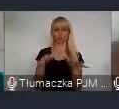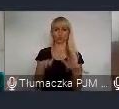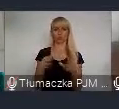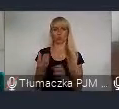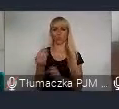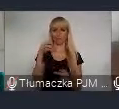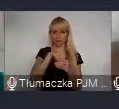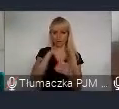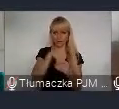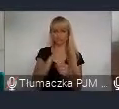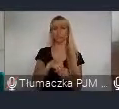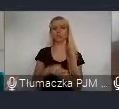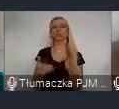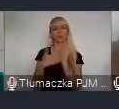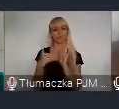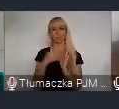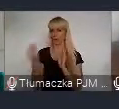potrzebne.